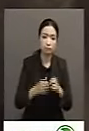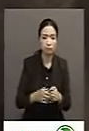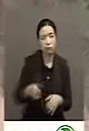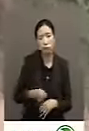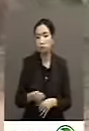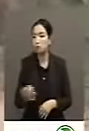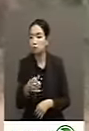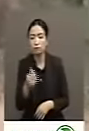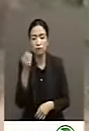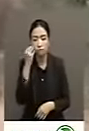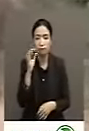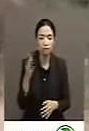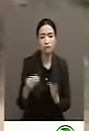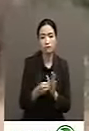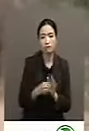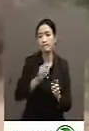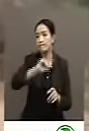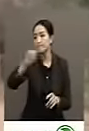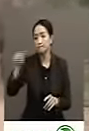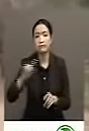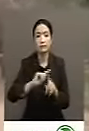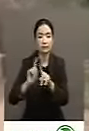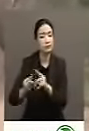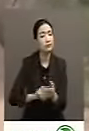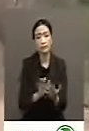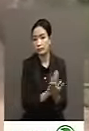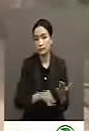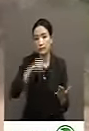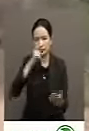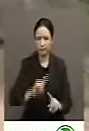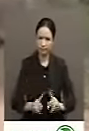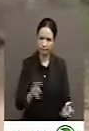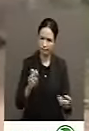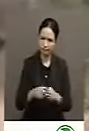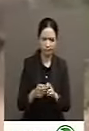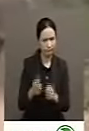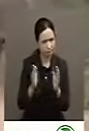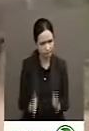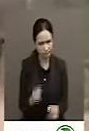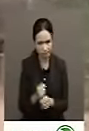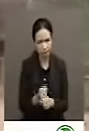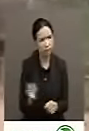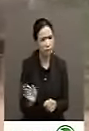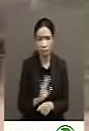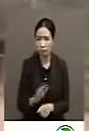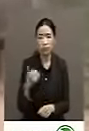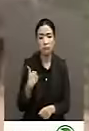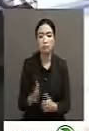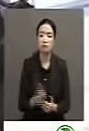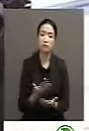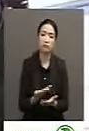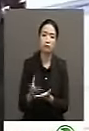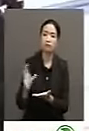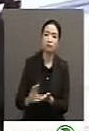างเร่ร่อนทั้งในกรุงเทพและพื้นที่ต่างๆทั่วประเทศนะคะแต่เจอปัญหาคือบุคลากรไม่เพียงพอขาดทุนทรั